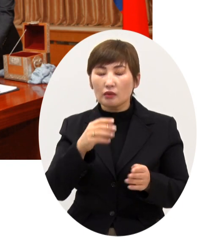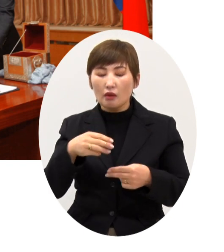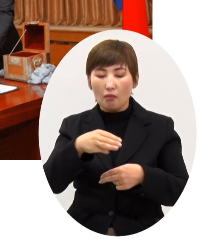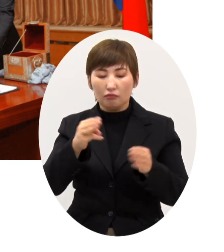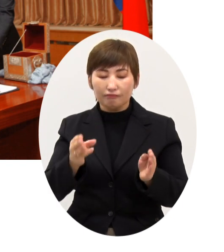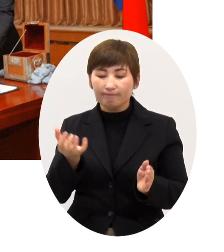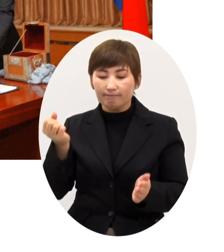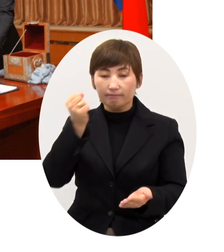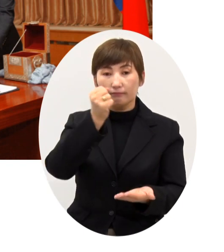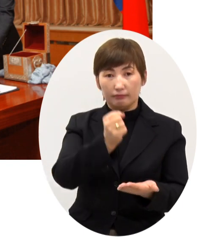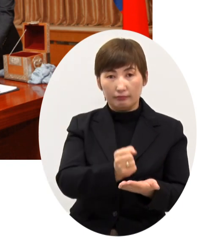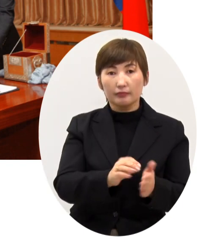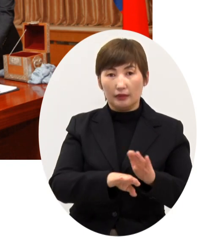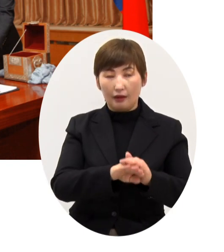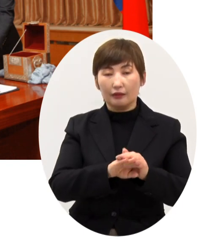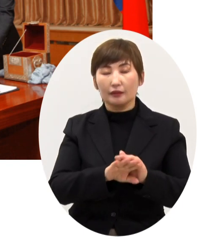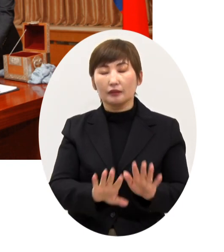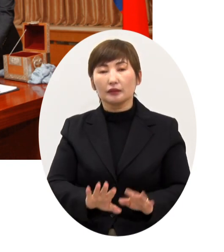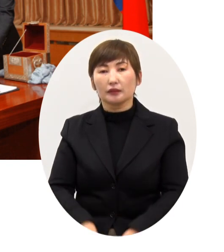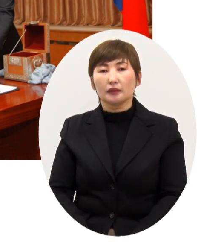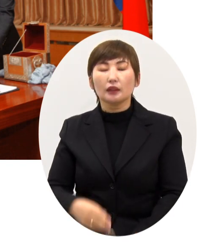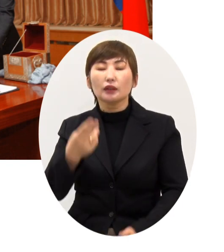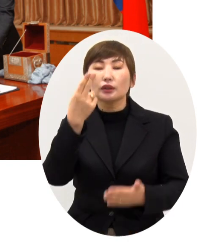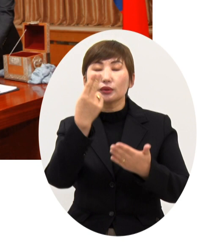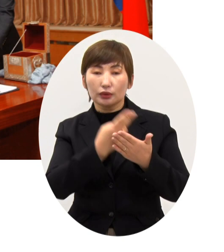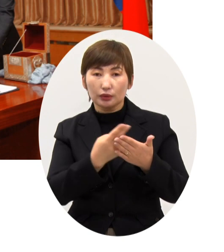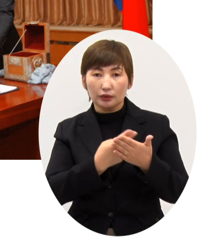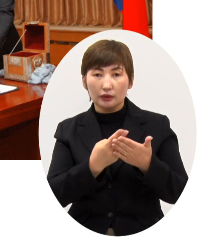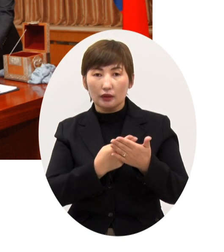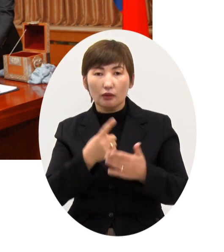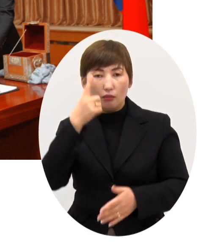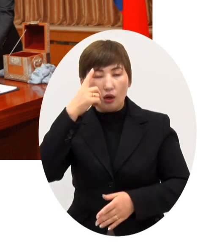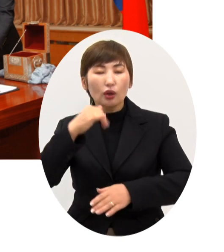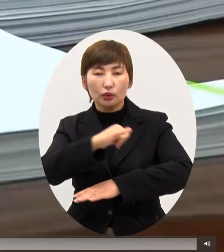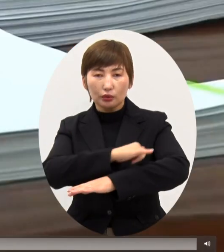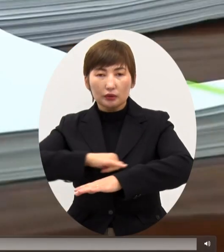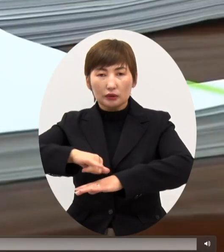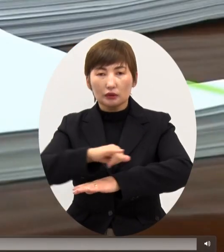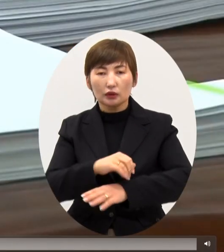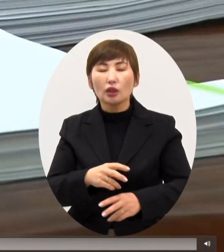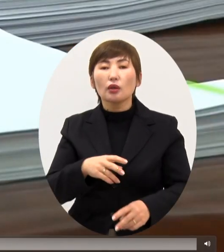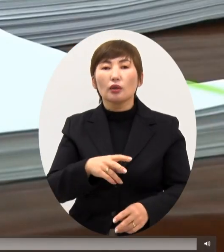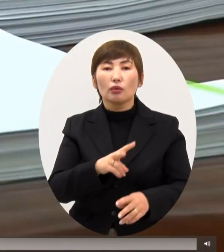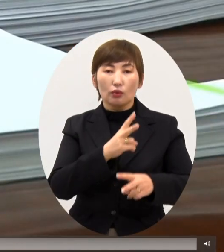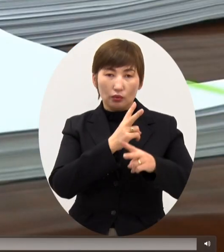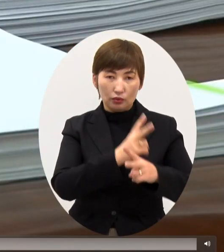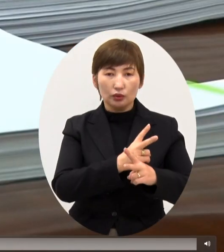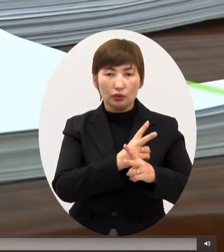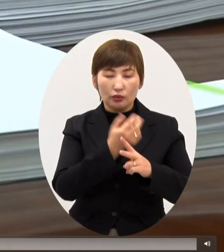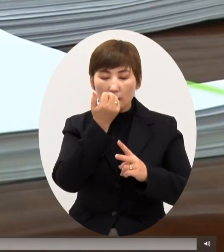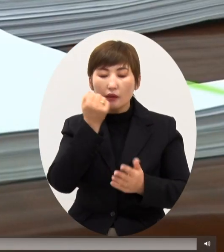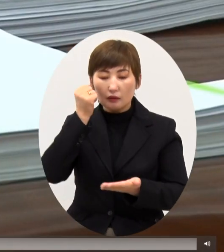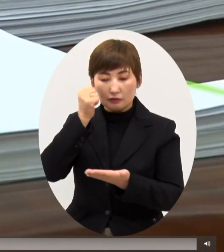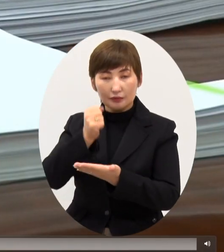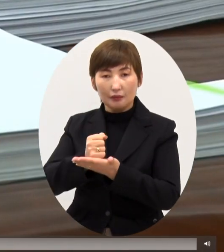модон хайрцагт байрлуулдаг юм байна. За зураг дээр багш нь Монгол улсын үндсэн хуулиуд дээр төрийн тамга дарж